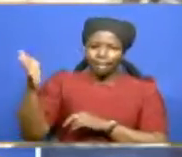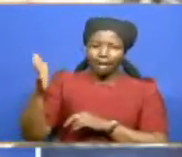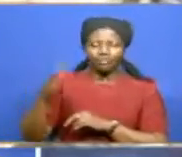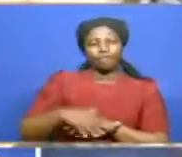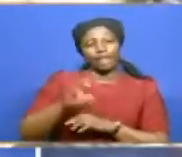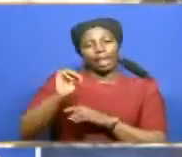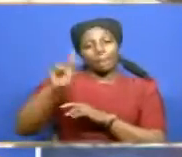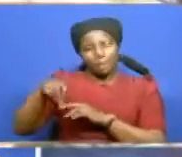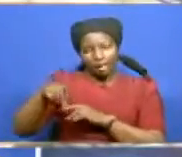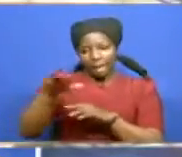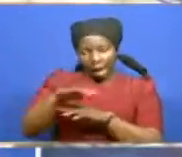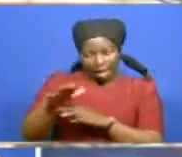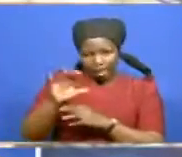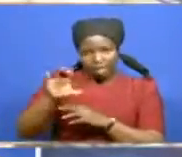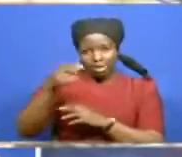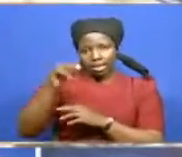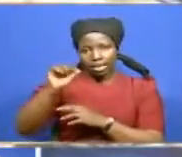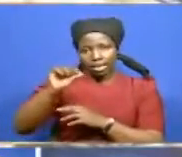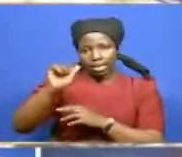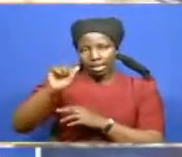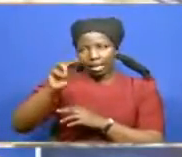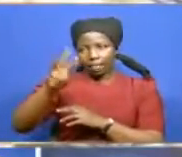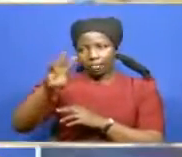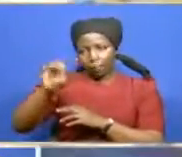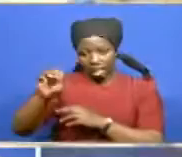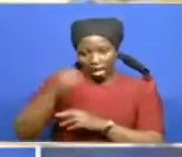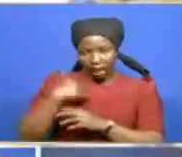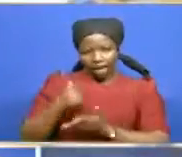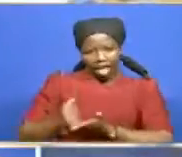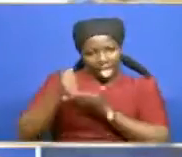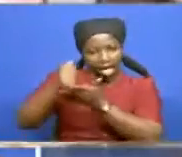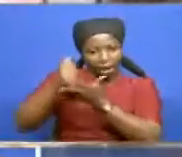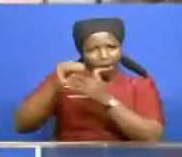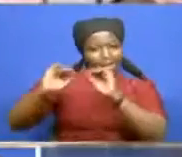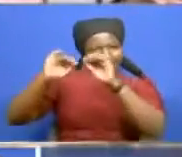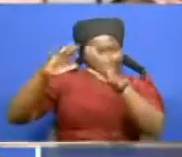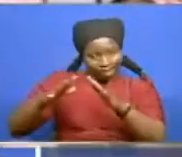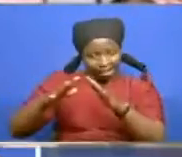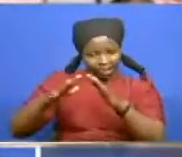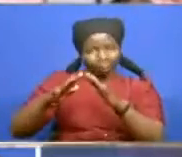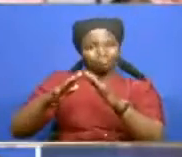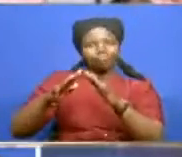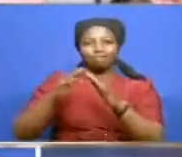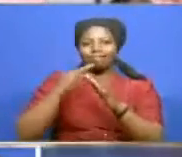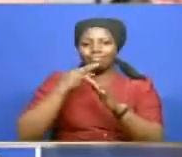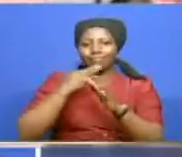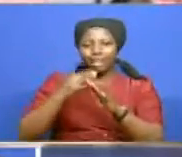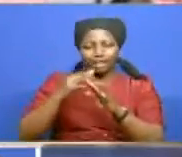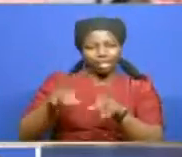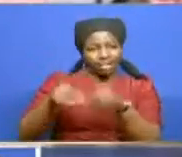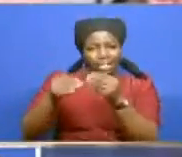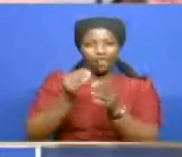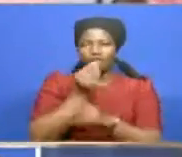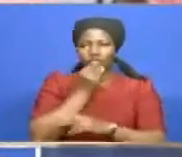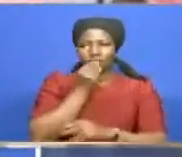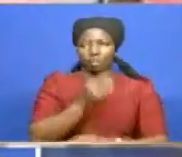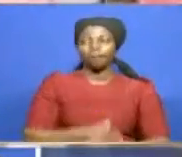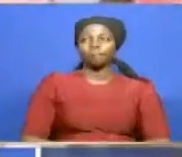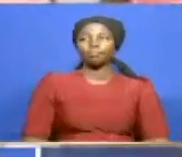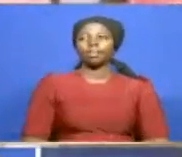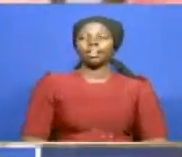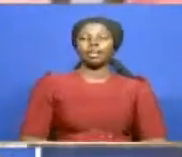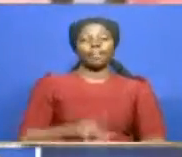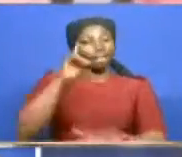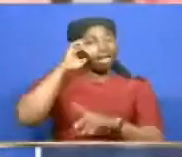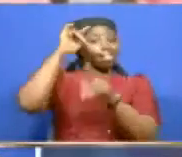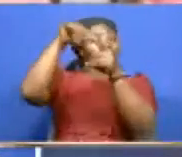Omar Mwinyi amewasaidia walimu 300 katika eneo hilo kwa kuwapa vyakula. The purpose of politics is to change the lives